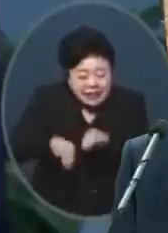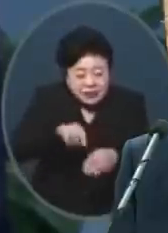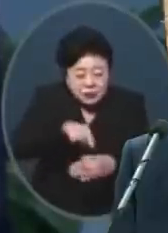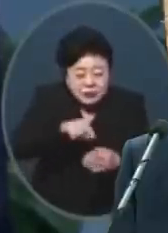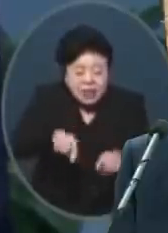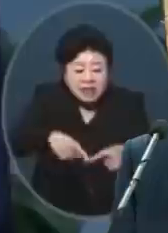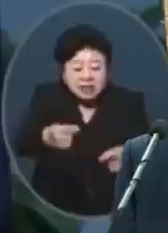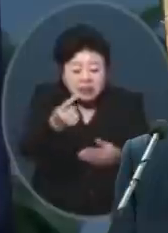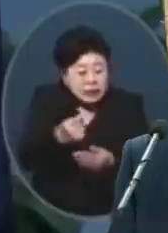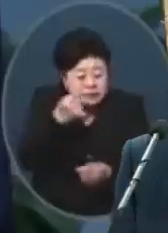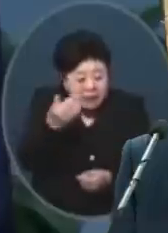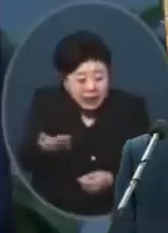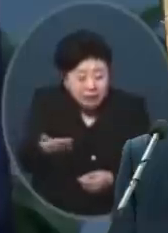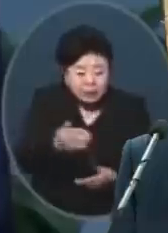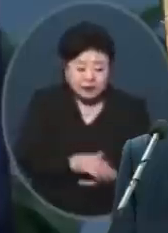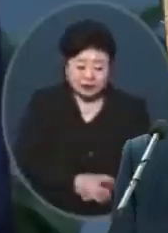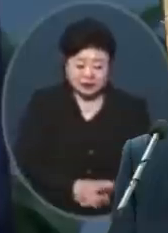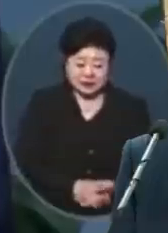에